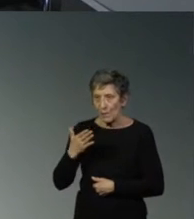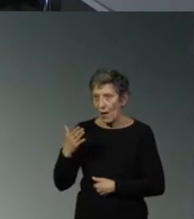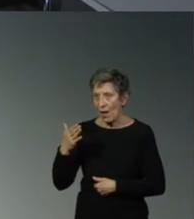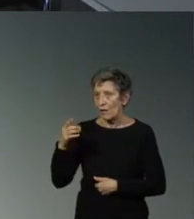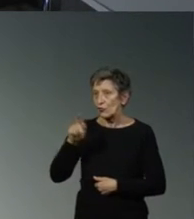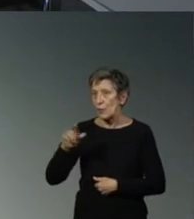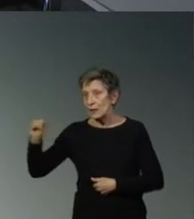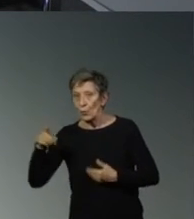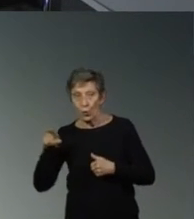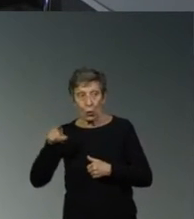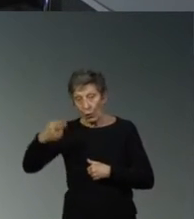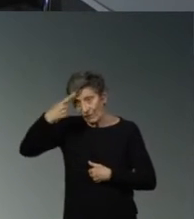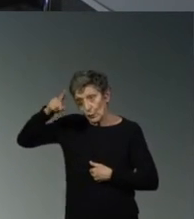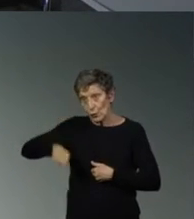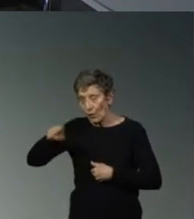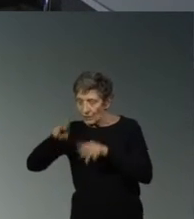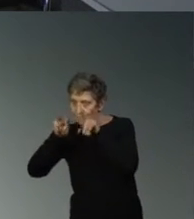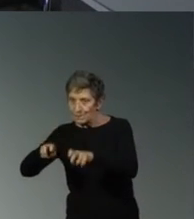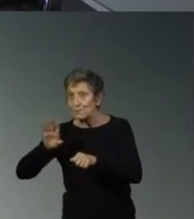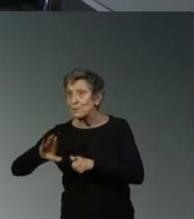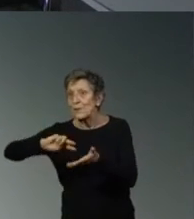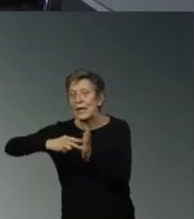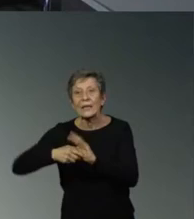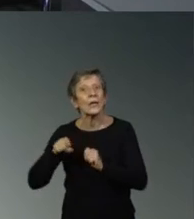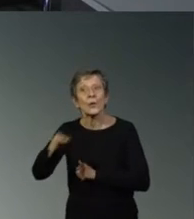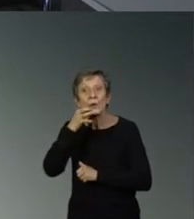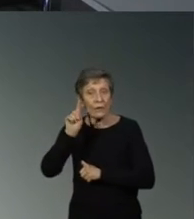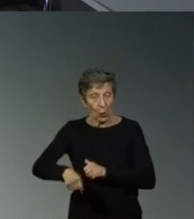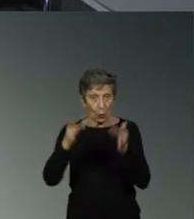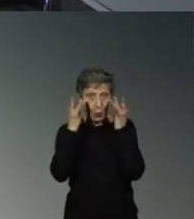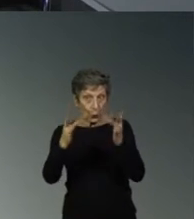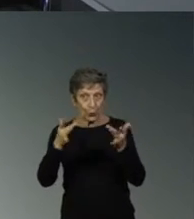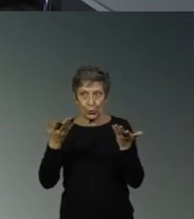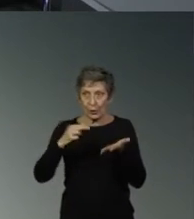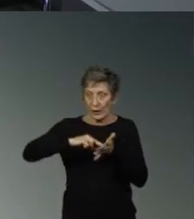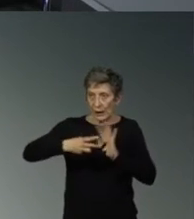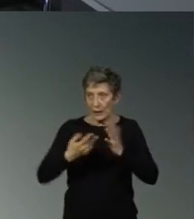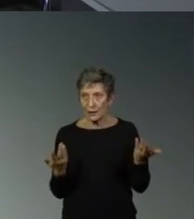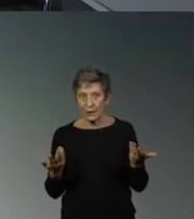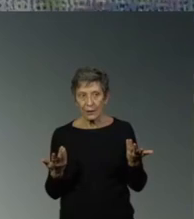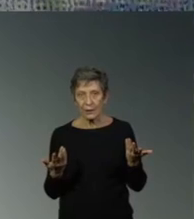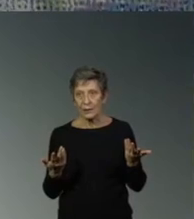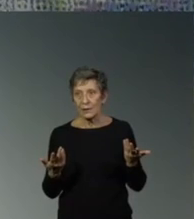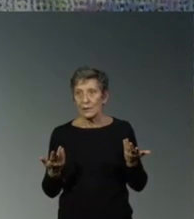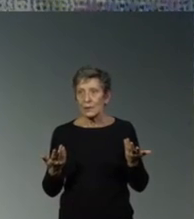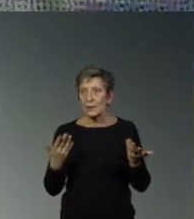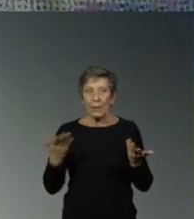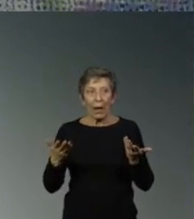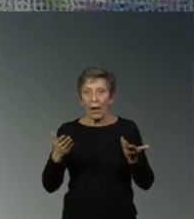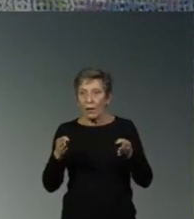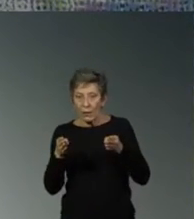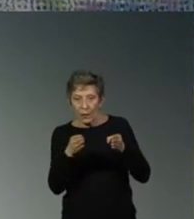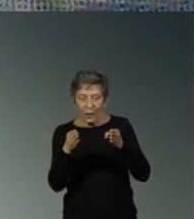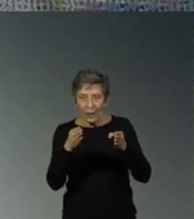grand philosophe de la technique, et qui disait deux choses. Il nous faut une culture technique, c'est-à-dire sortir d'un schéma industriel finalement,